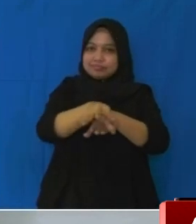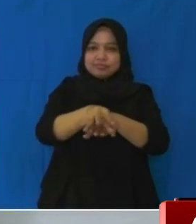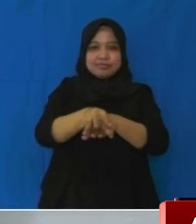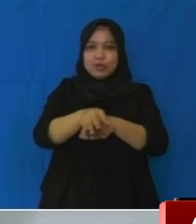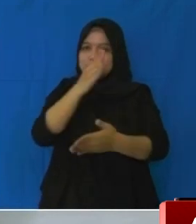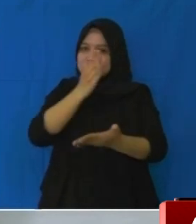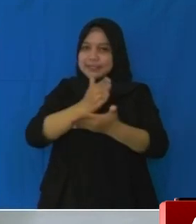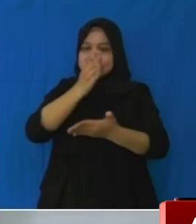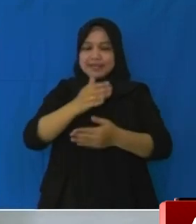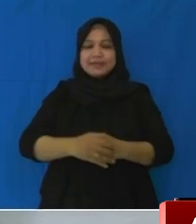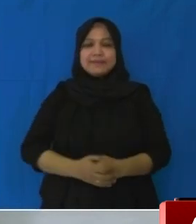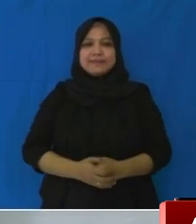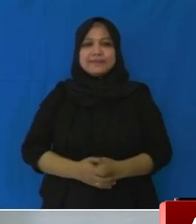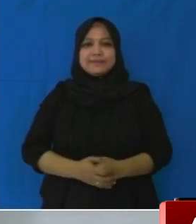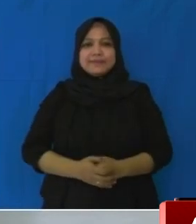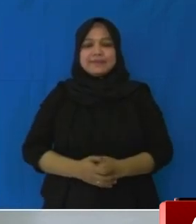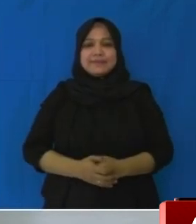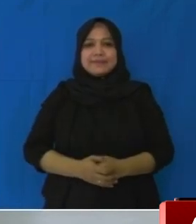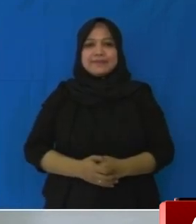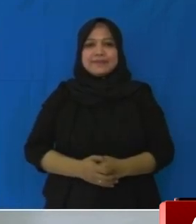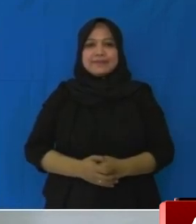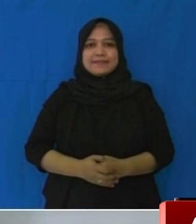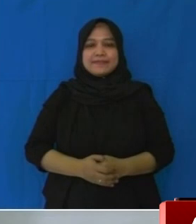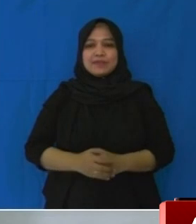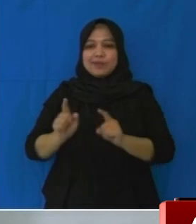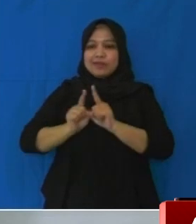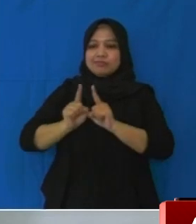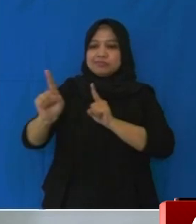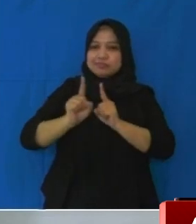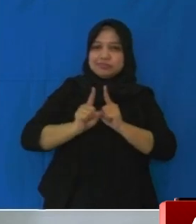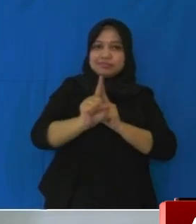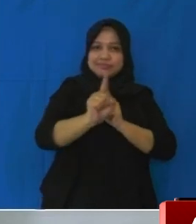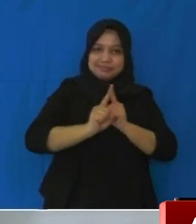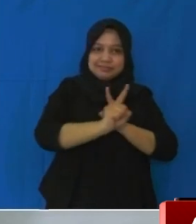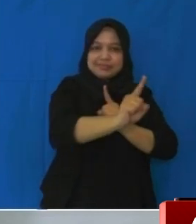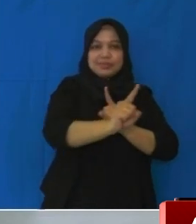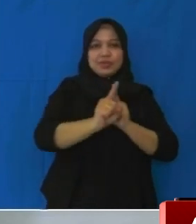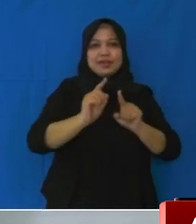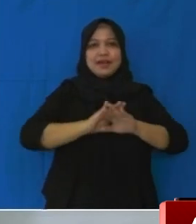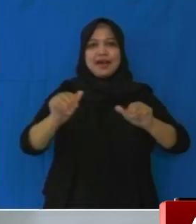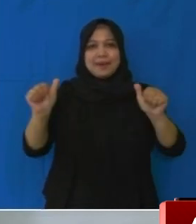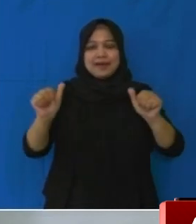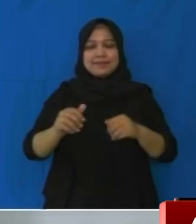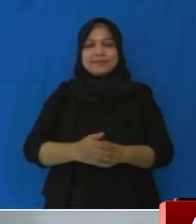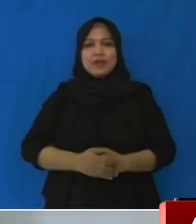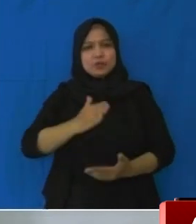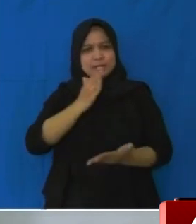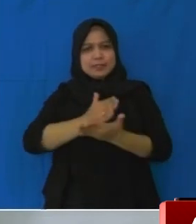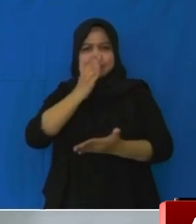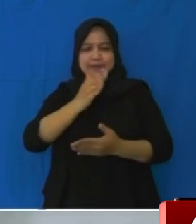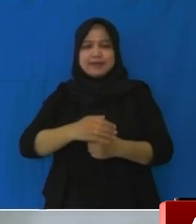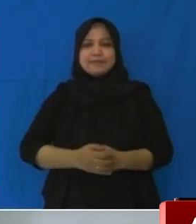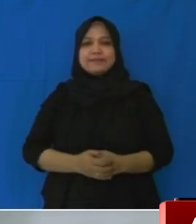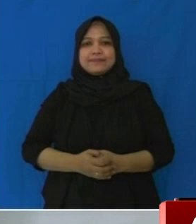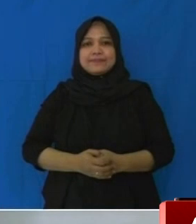patuh dan disiplin menjaga jarak fisik secara aman patuh dan disiplin